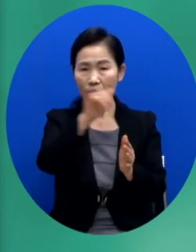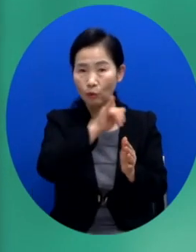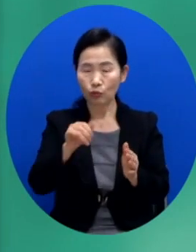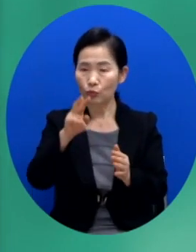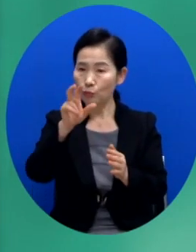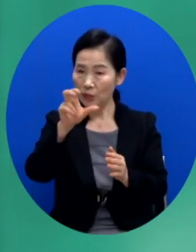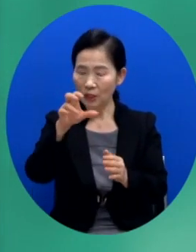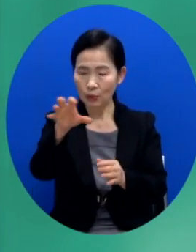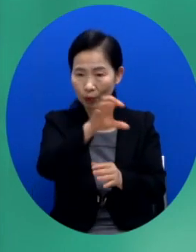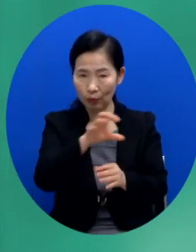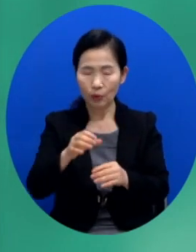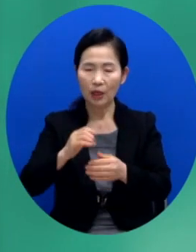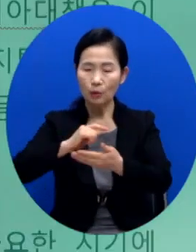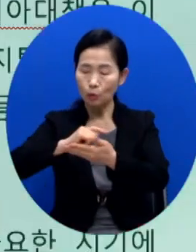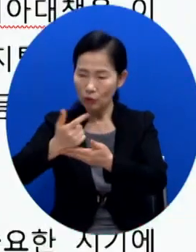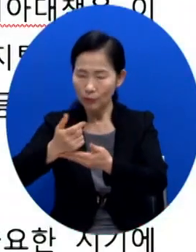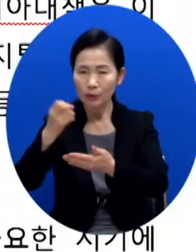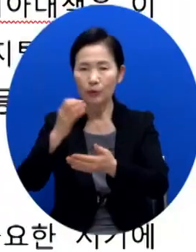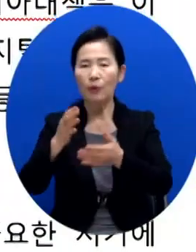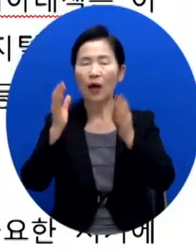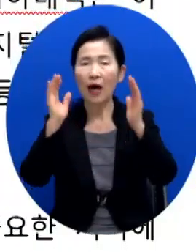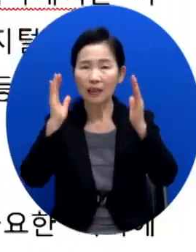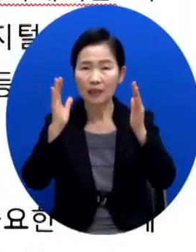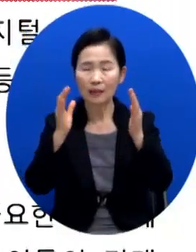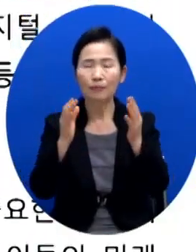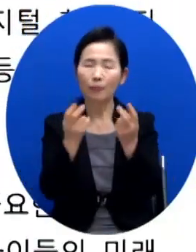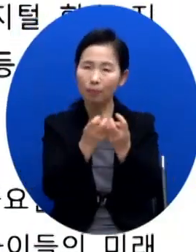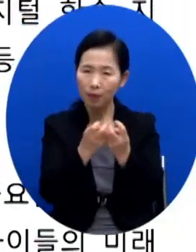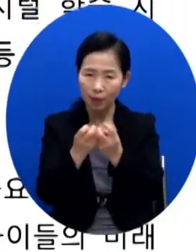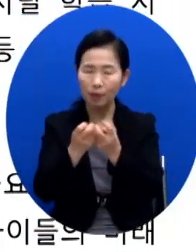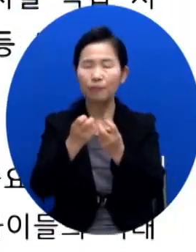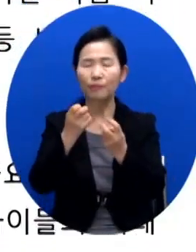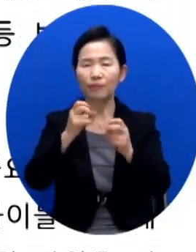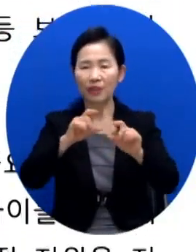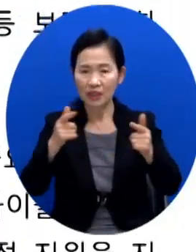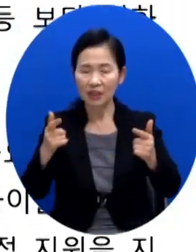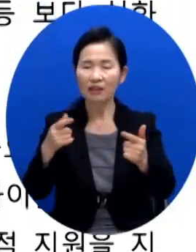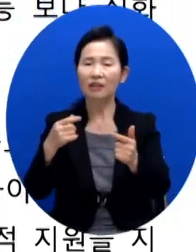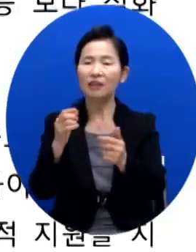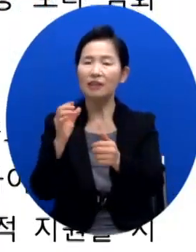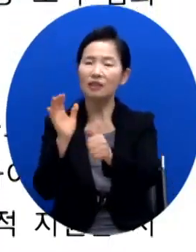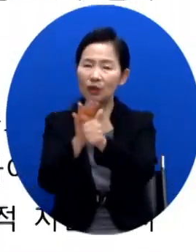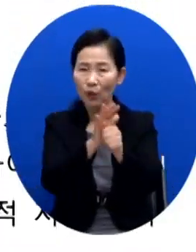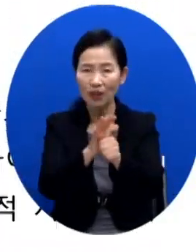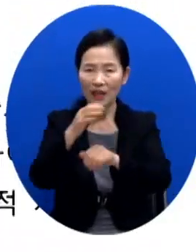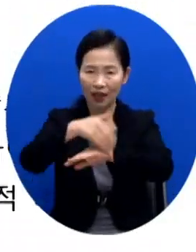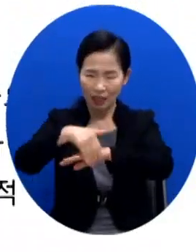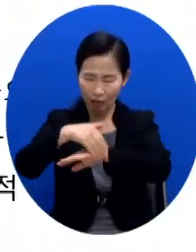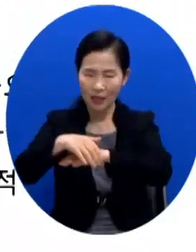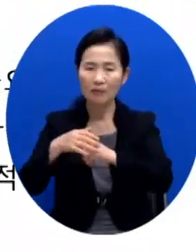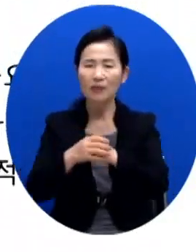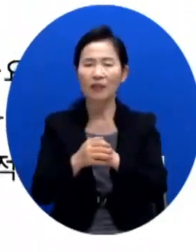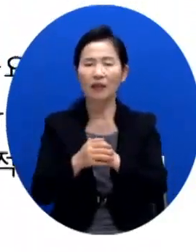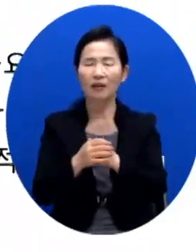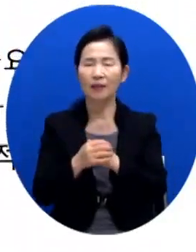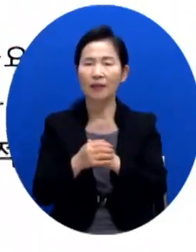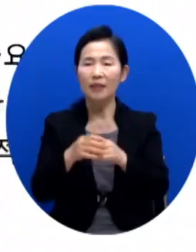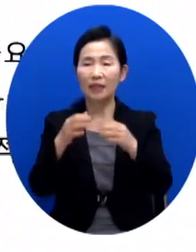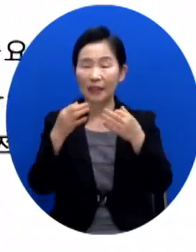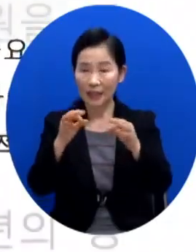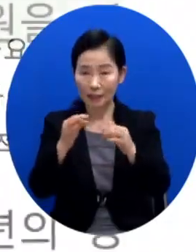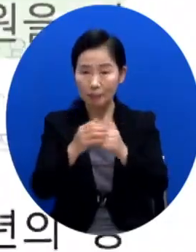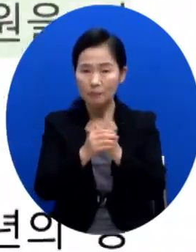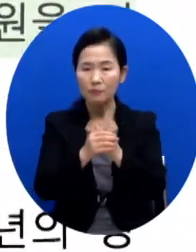아동센터에 노트북 등 학습 기자재와 코딩 교구 등을 지원할 예정입니다. 기아 대책 김민영